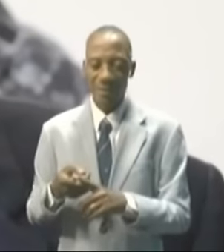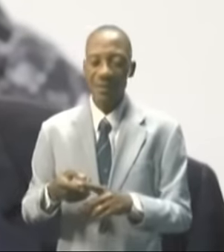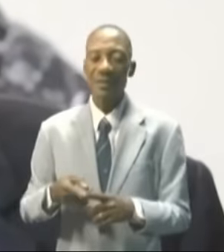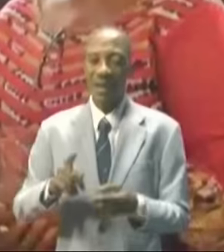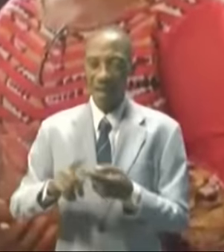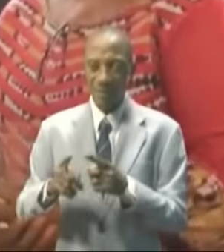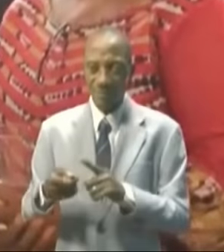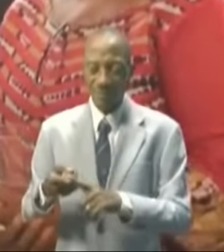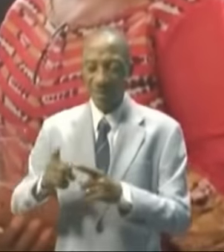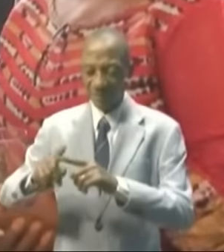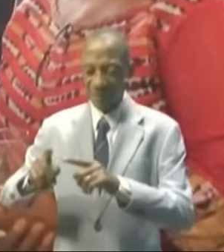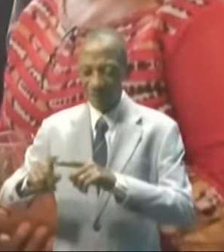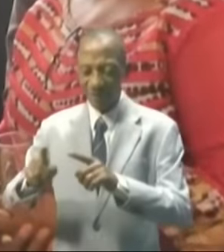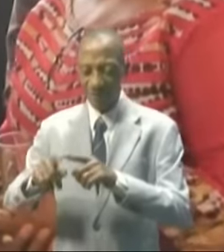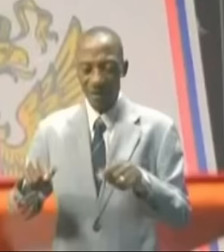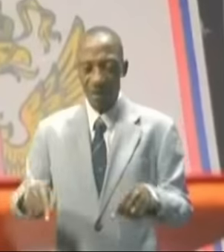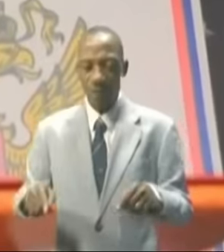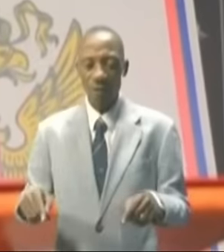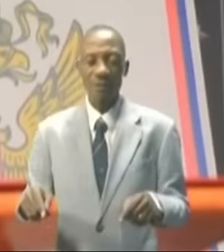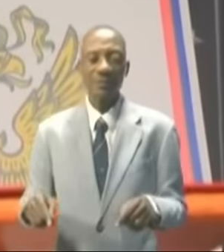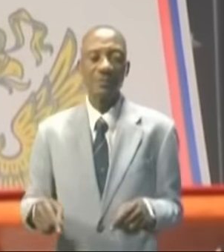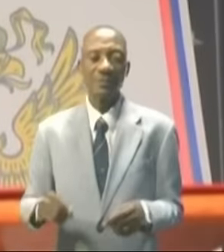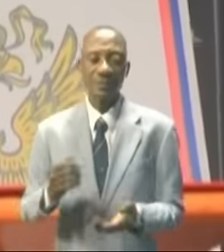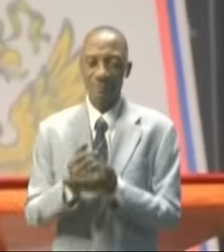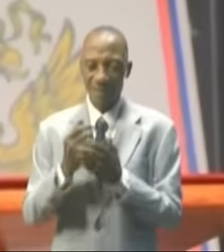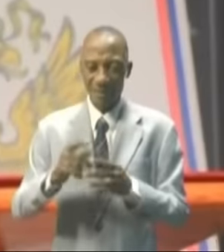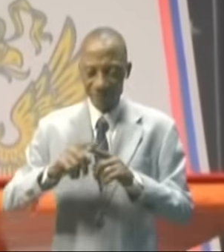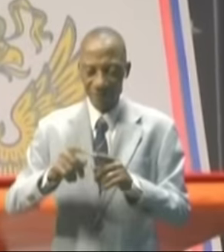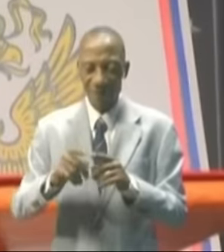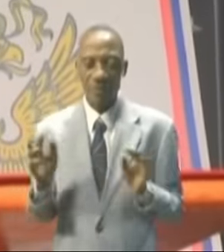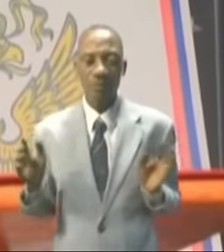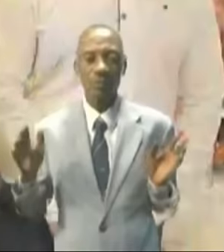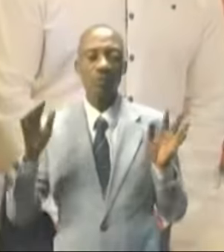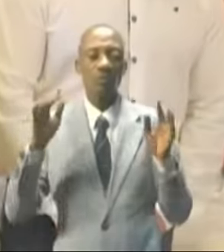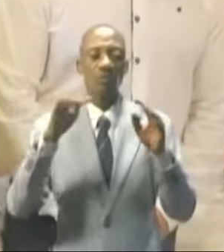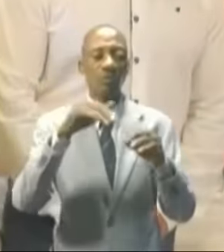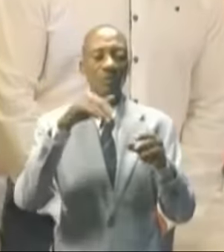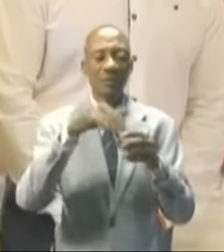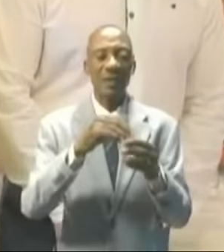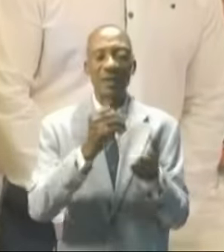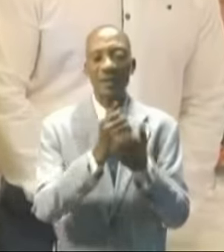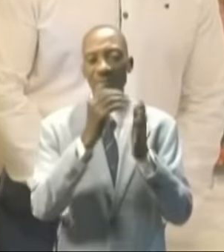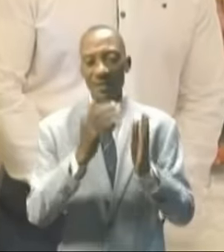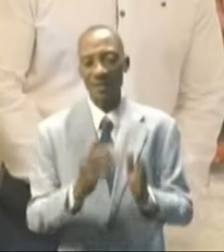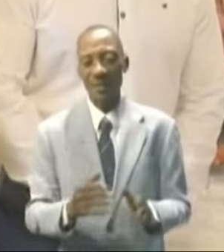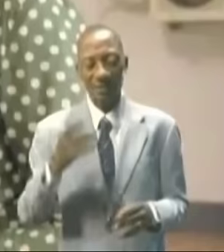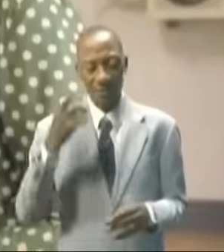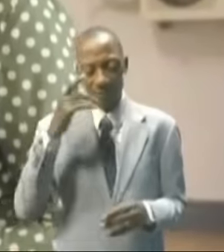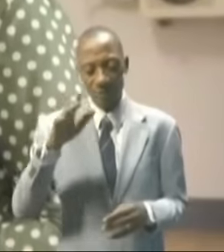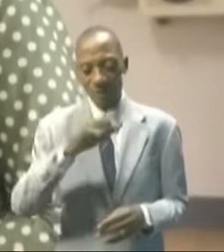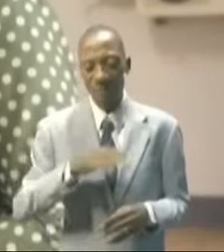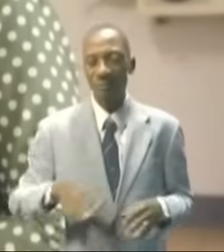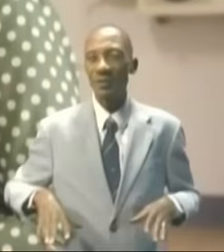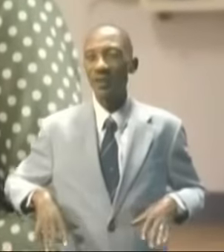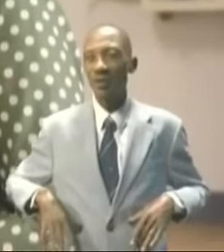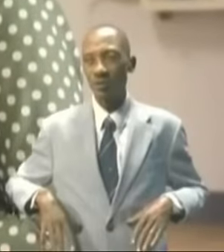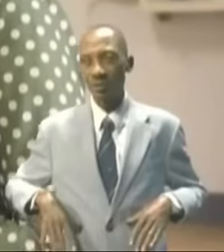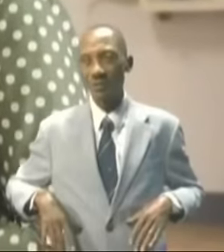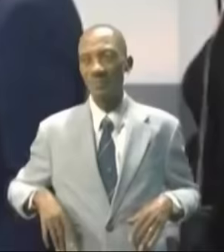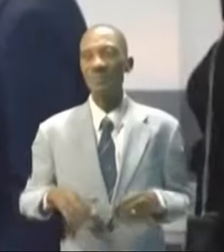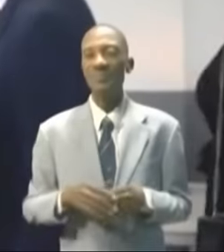organisée le vendredi 31 mai à l'ambassade. Le 12 juin, nous célébrons ces jours fériés liés à l'adoption